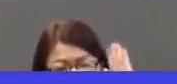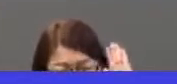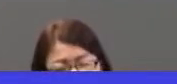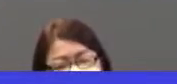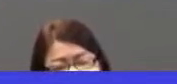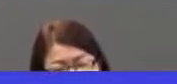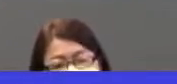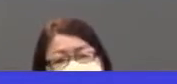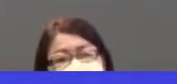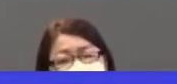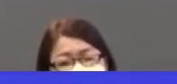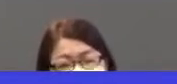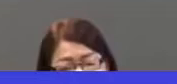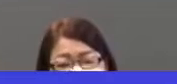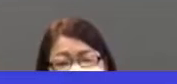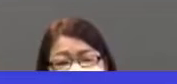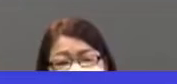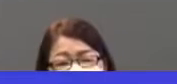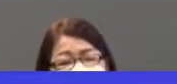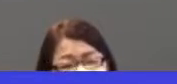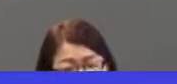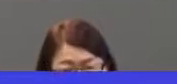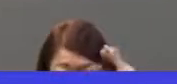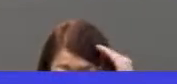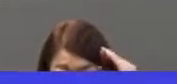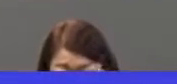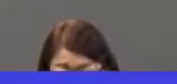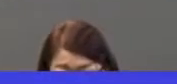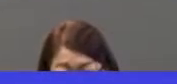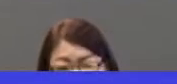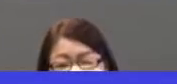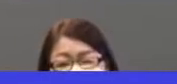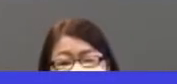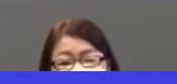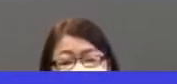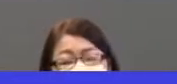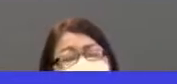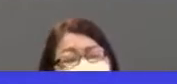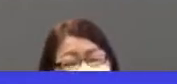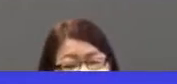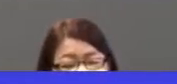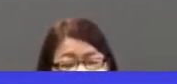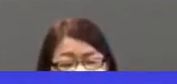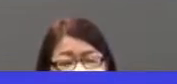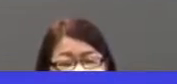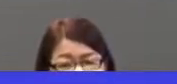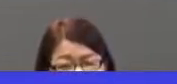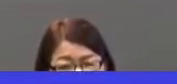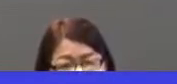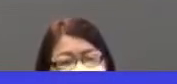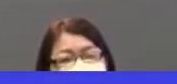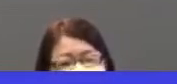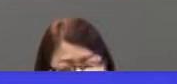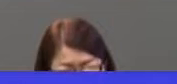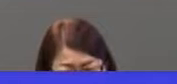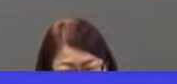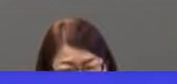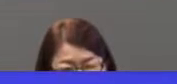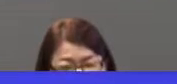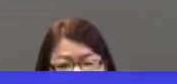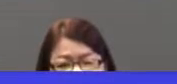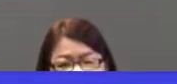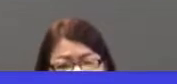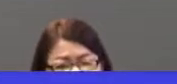จ.มาแล้ว ค่ะ อันนี้คือท่านรองวิษณุพูดนะผู้สื่อข่าวถามว่าในเมื่อนายสุนทรมอบตัวแล้วกระบวนการจะทำให้รวดเร็ว